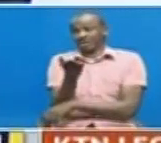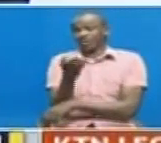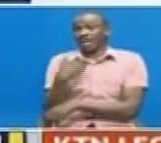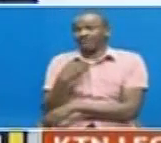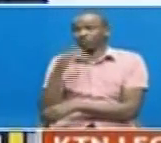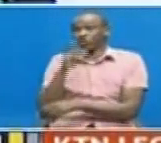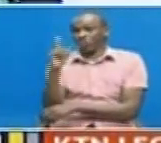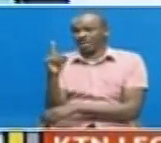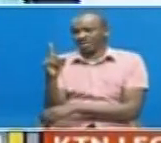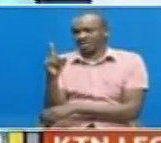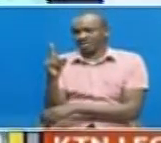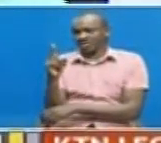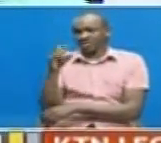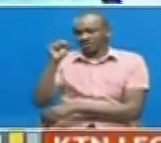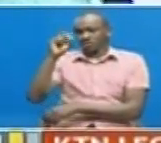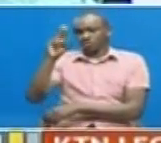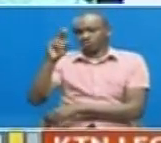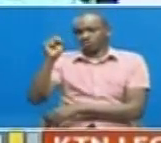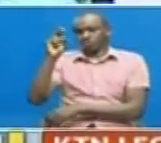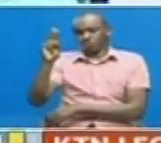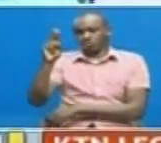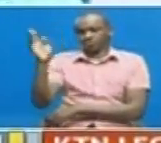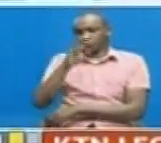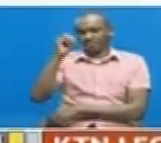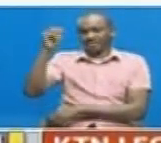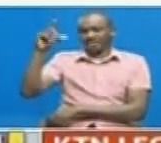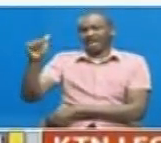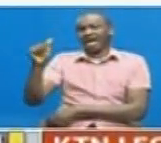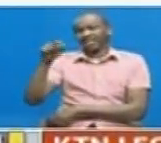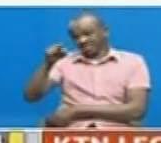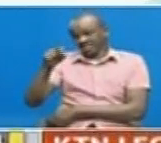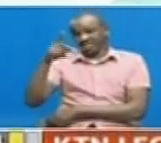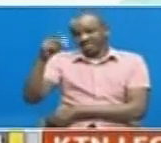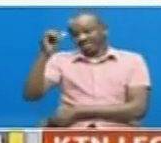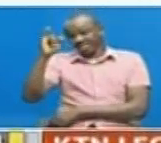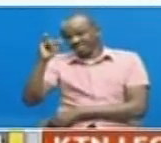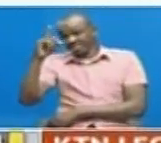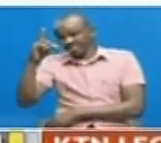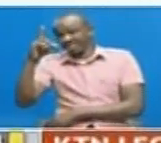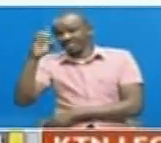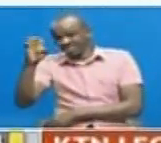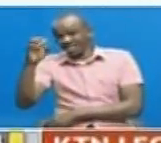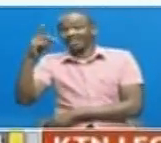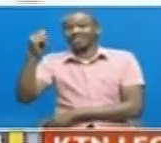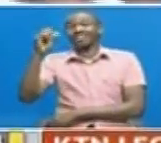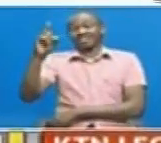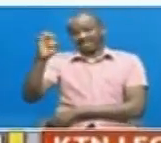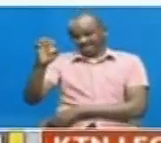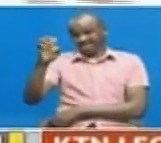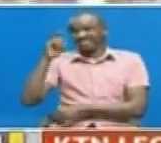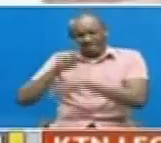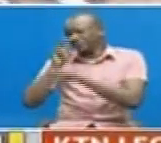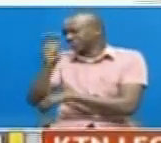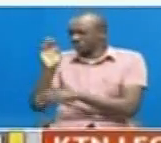cha Susumila. Susumila na Dazla. Yeah, na Dazla. Kide kide. Kide kide. Nisikia kwenye radio mwenye kasema yes. Lakini